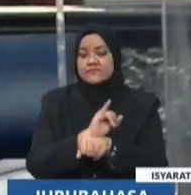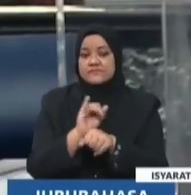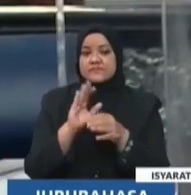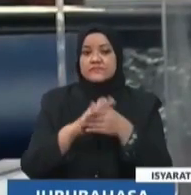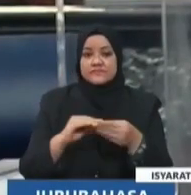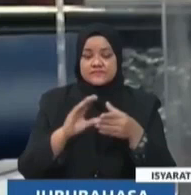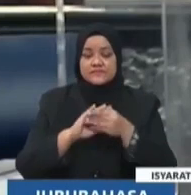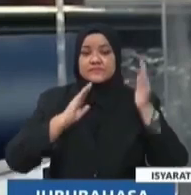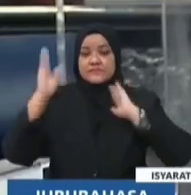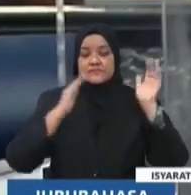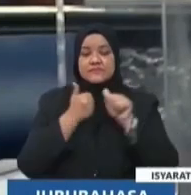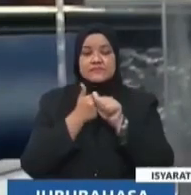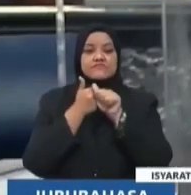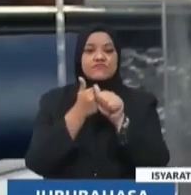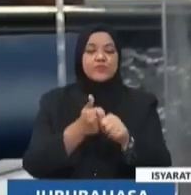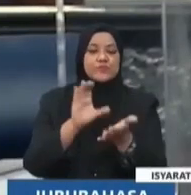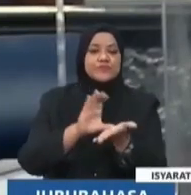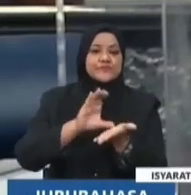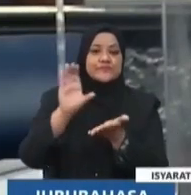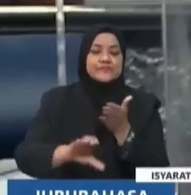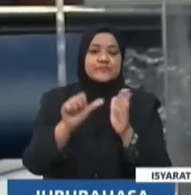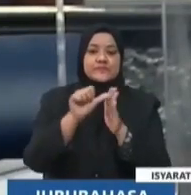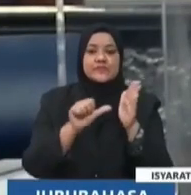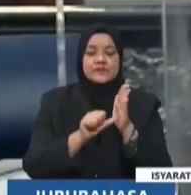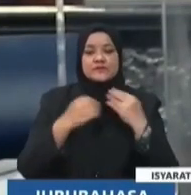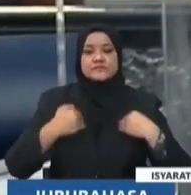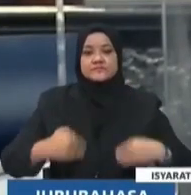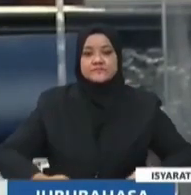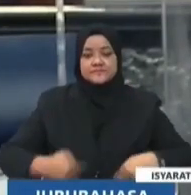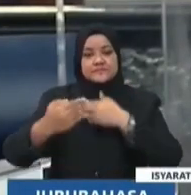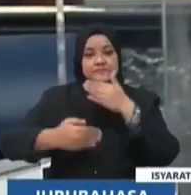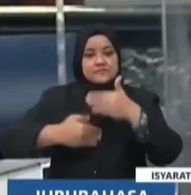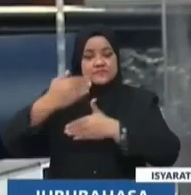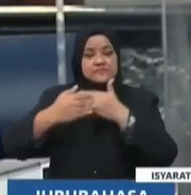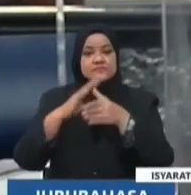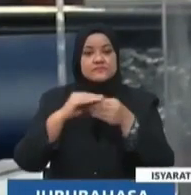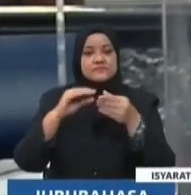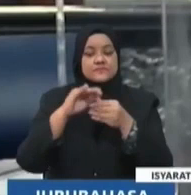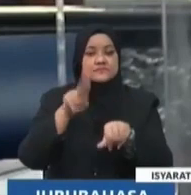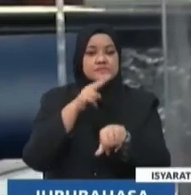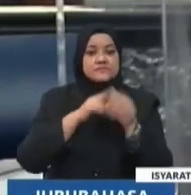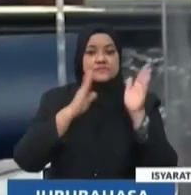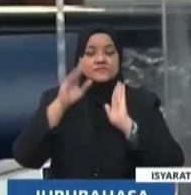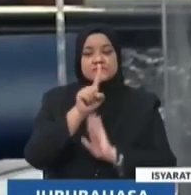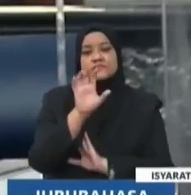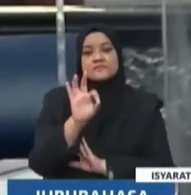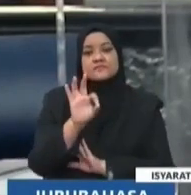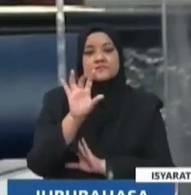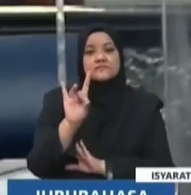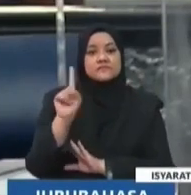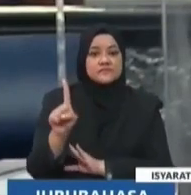sipil dan tempatan berdasarkan pada peruntukan akta perbadanan kemajuan film nasional Nesya